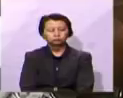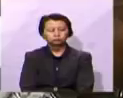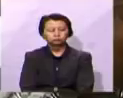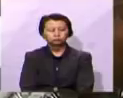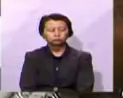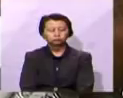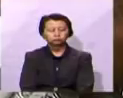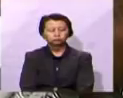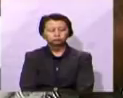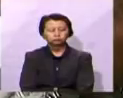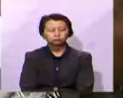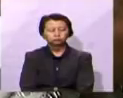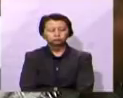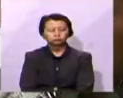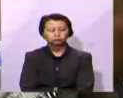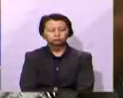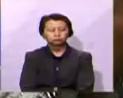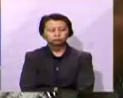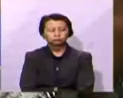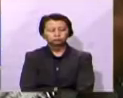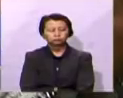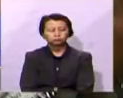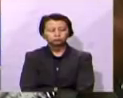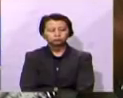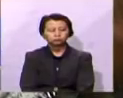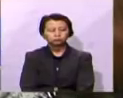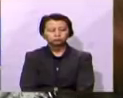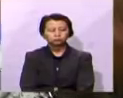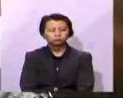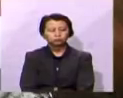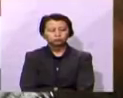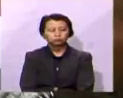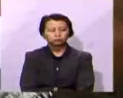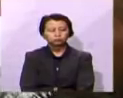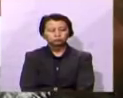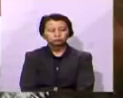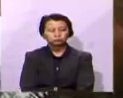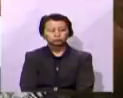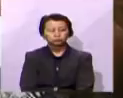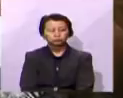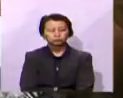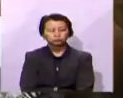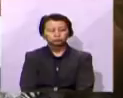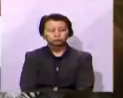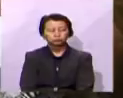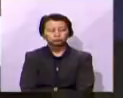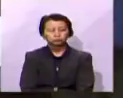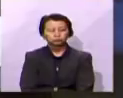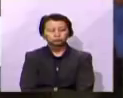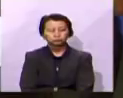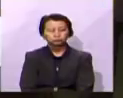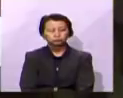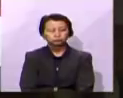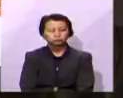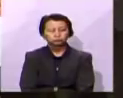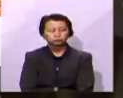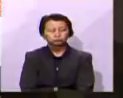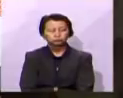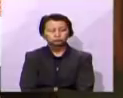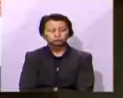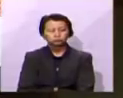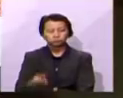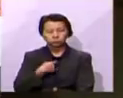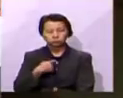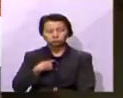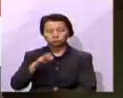அந்த கடவுளும் உதவி இருந்ததுனால தான் நீங்கள் வந்து எனக்கு உதவி செய்கிறீங்க. எப்போ ரொம்ப நன்றி. இந்த சையத்தில் வந்தா ஜென்தா